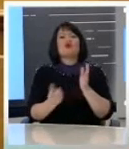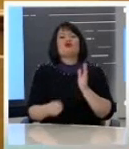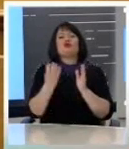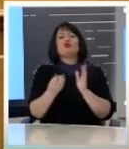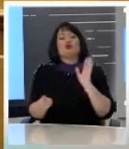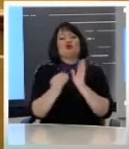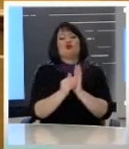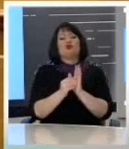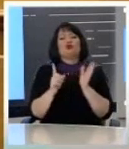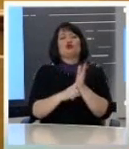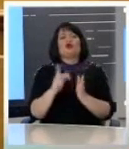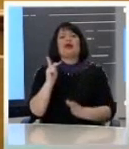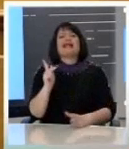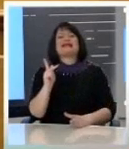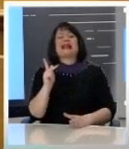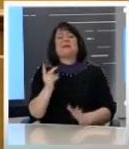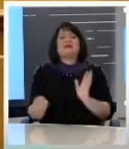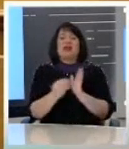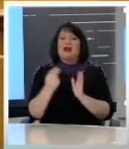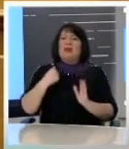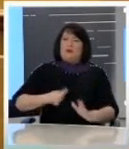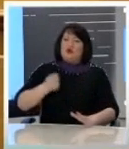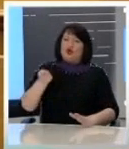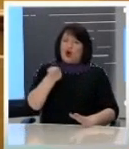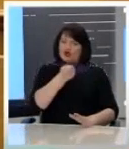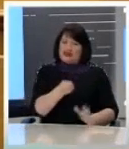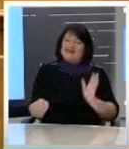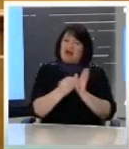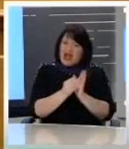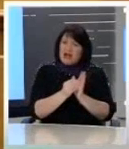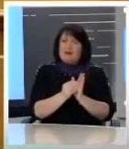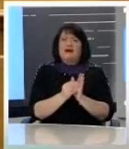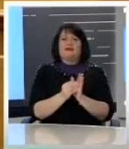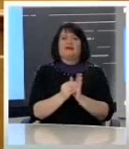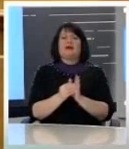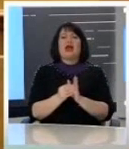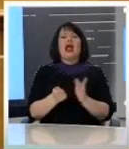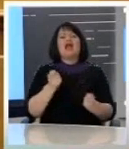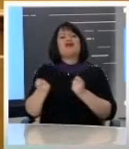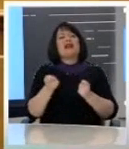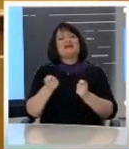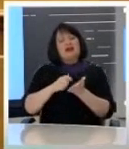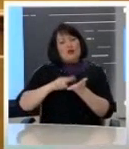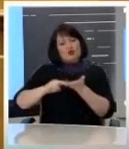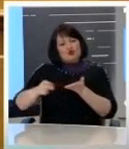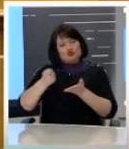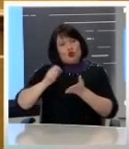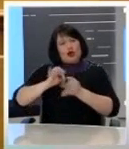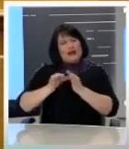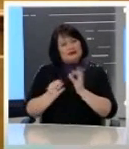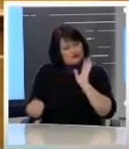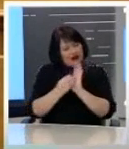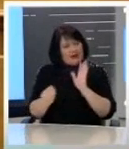με τον νόμο Κατσέλη είναι ότι βάλαμε και τα χρέη προς το δημόσιο μέσα, βάλαμε και τα χρέη προς τους ασφαλιστικούς οργανισμούς μέσα,